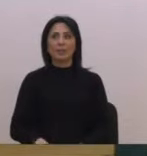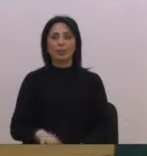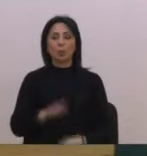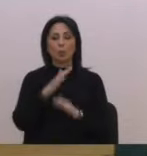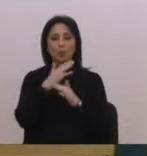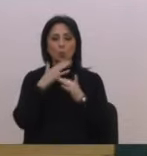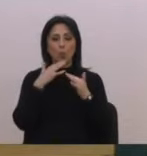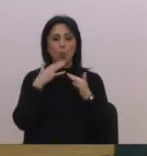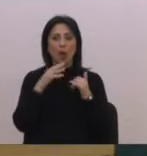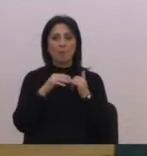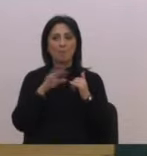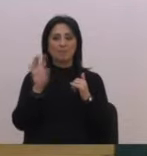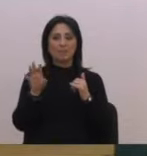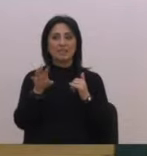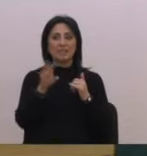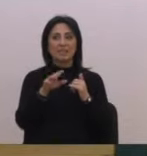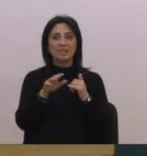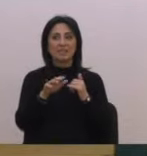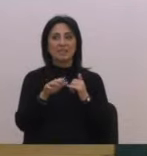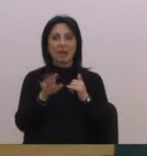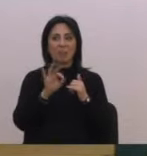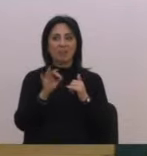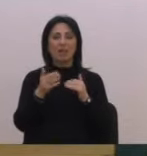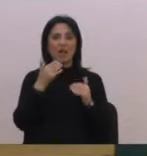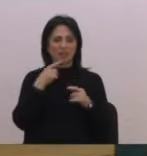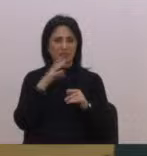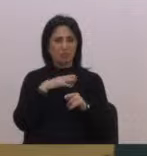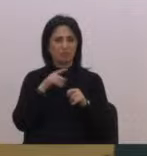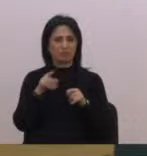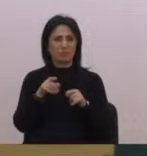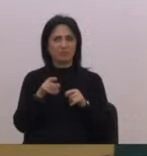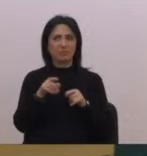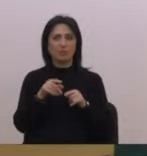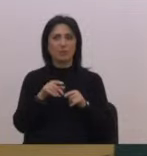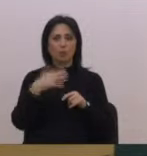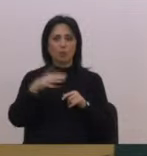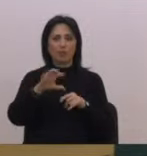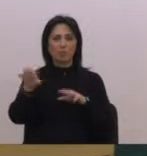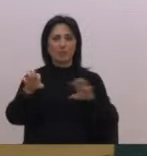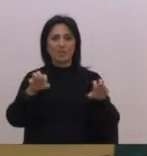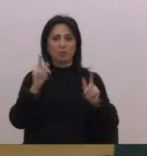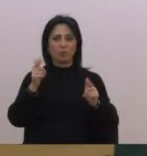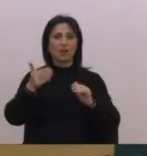Uamravi, Micis Nakweti, Amazečuen, Adretu Saubrobdit, Mita Sebulia,